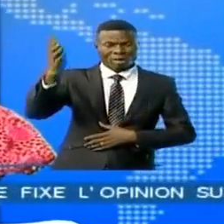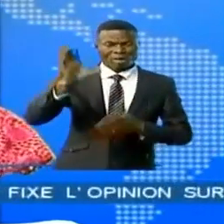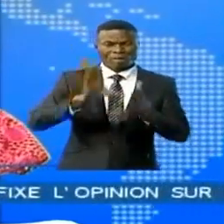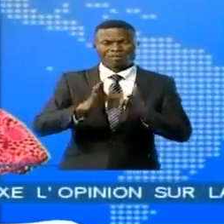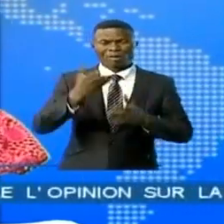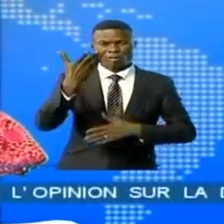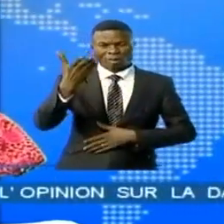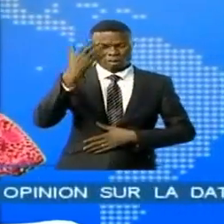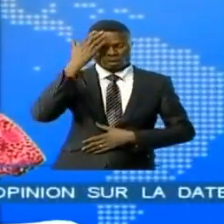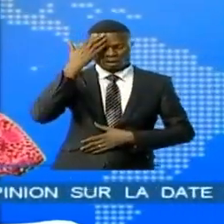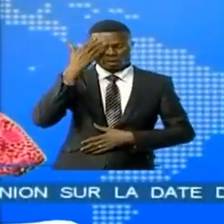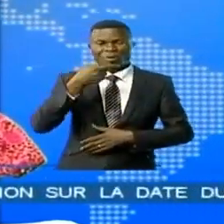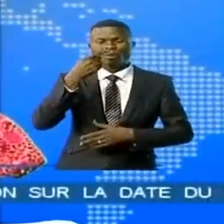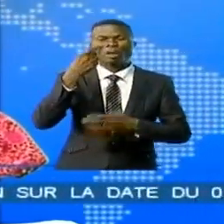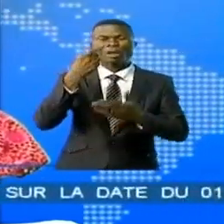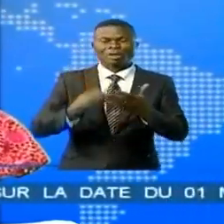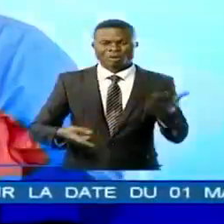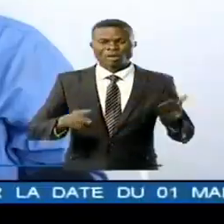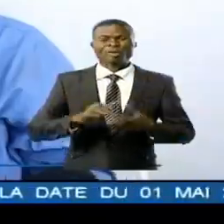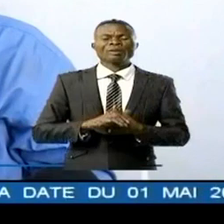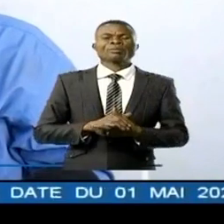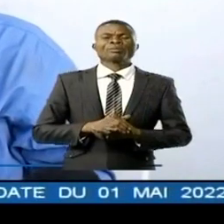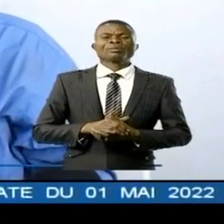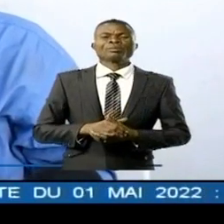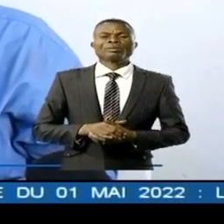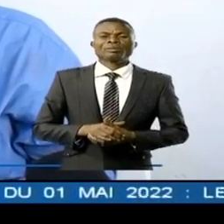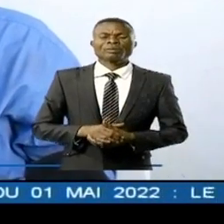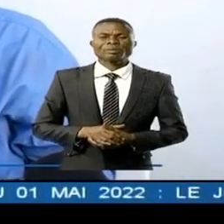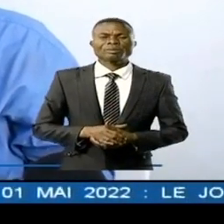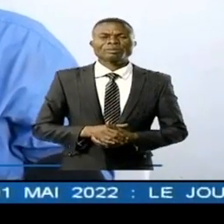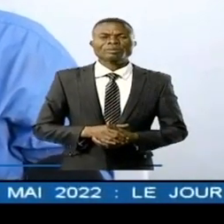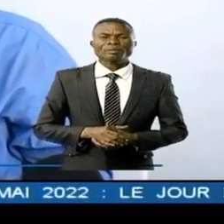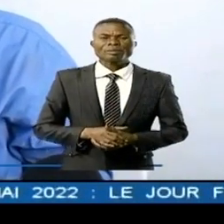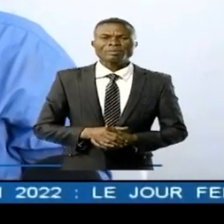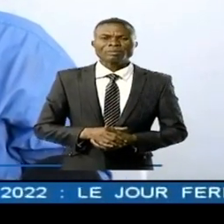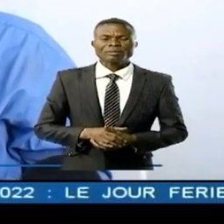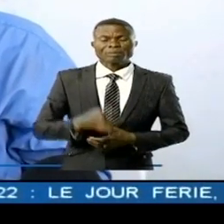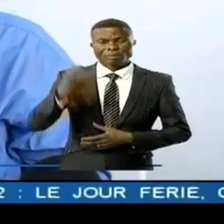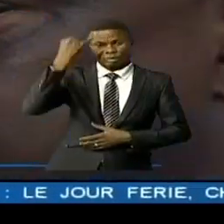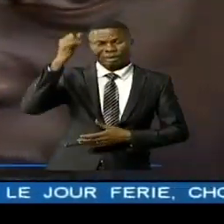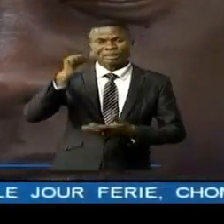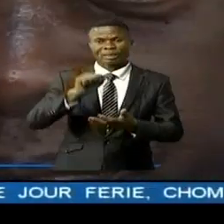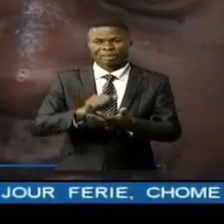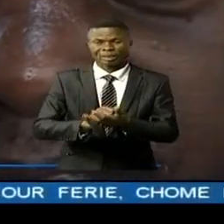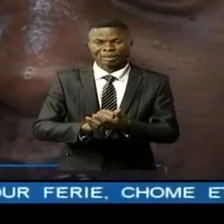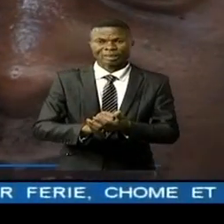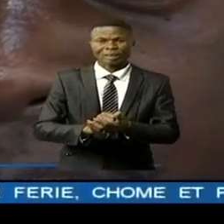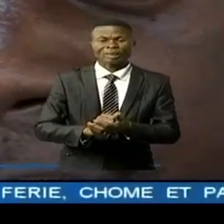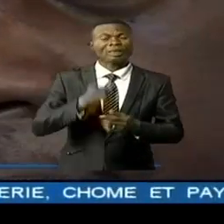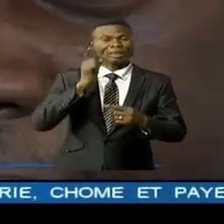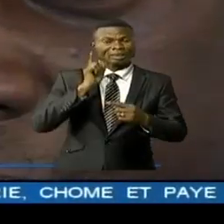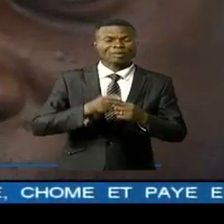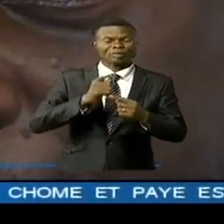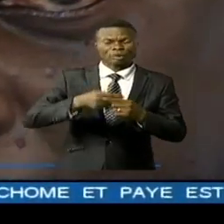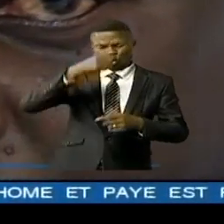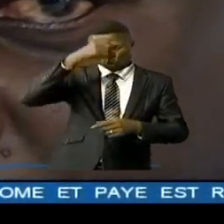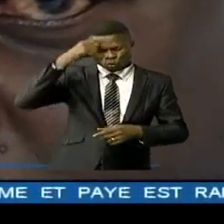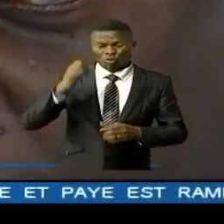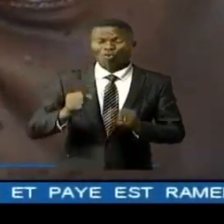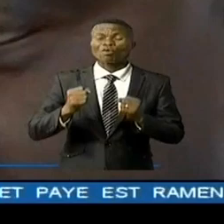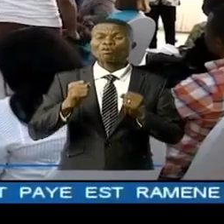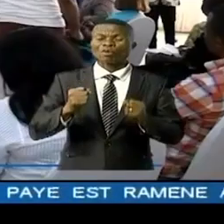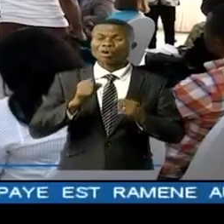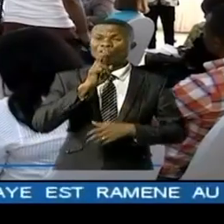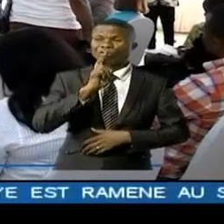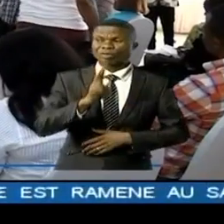bomba mob et inga et fiston à wingen je souffre et pénible c'est pénible démons peine à sortir de la